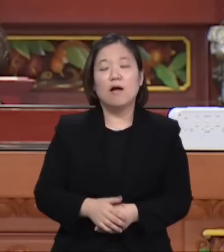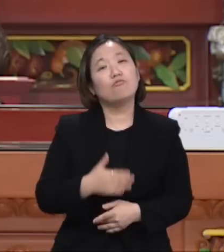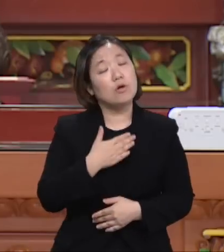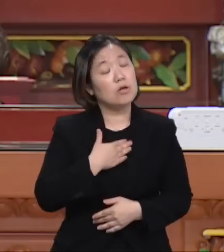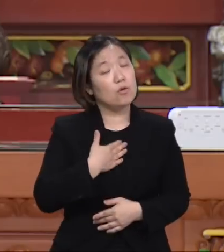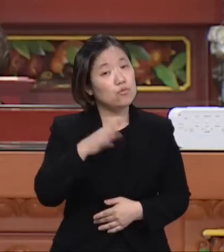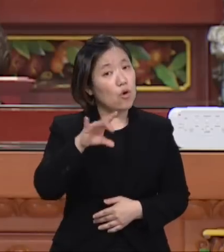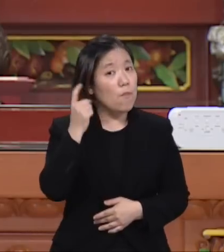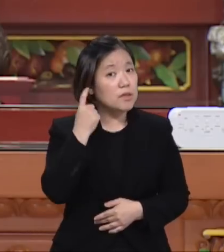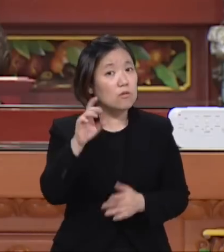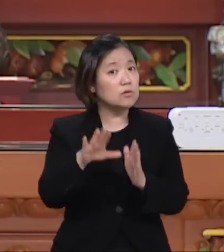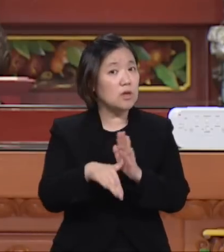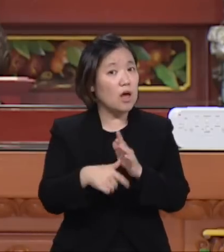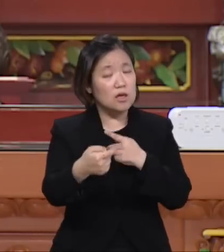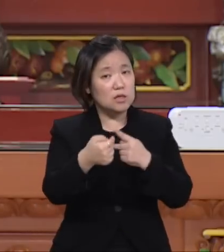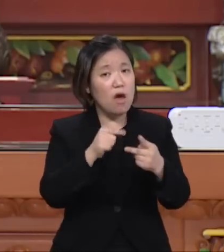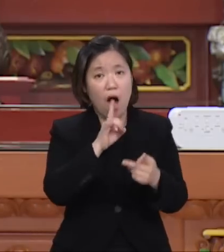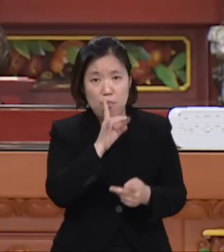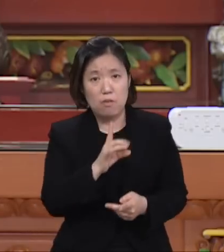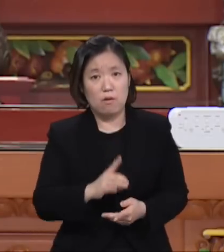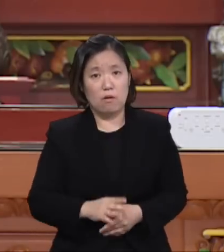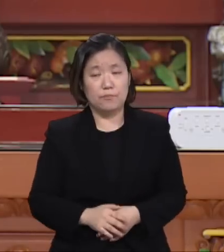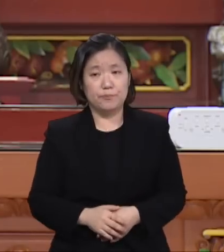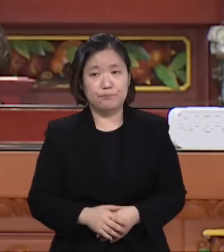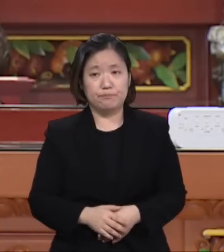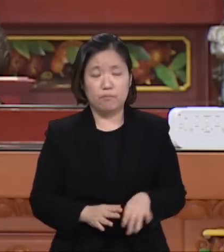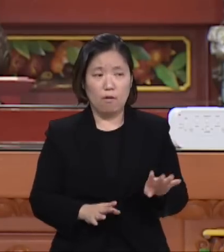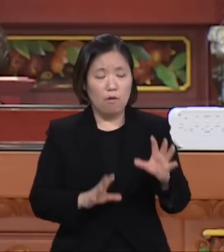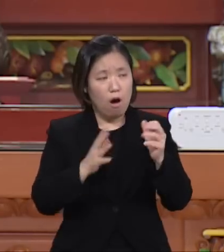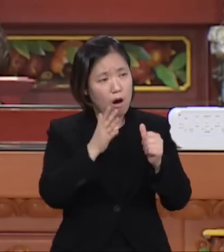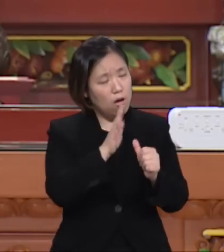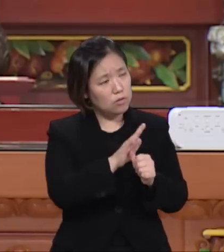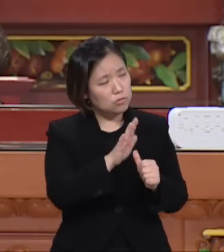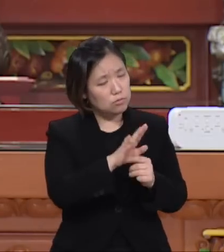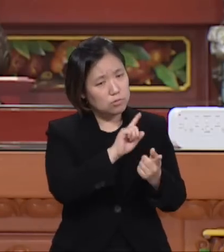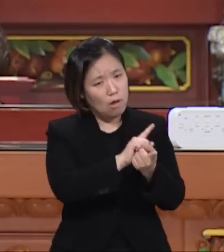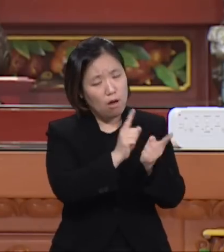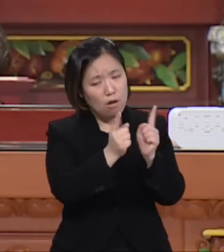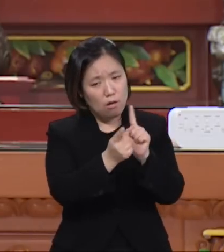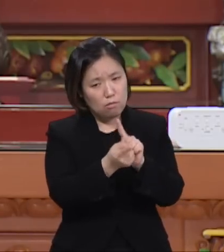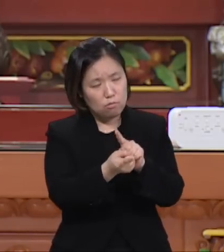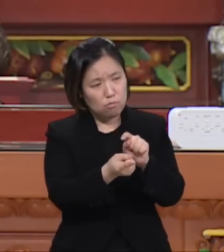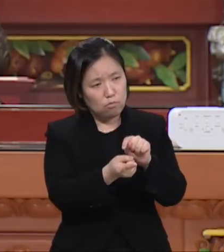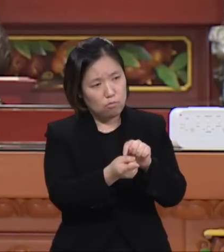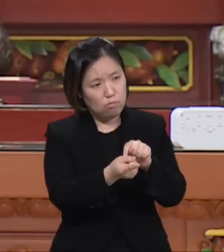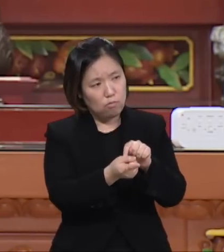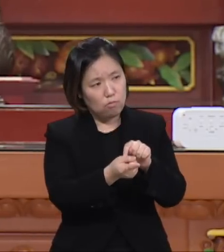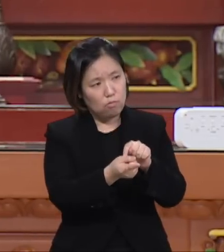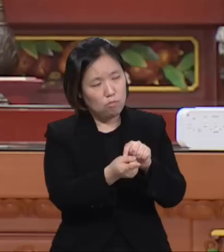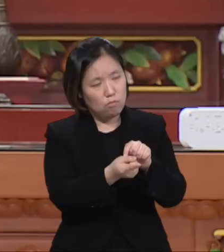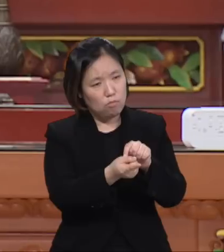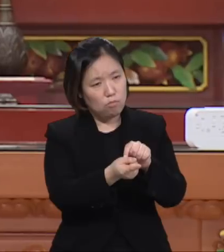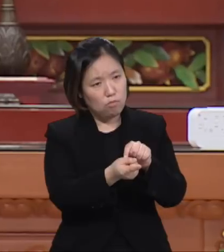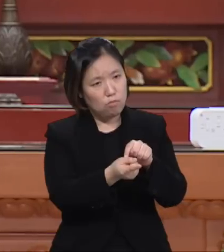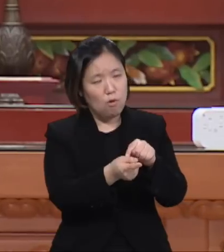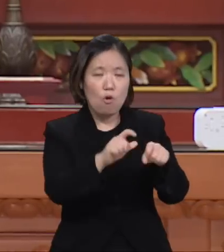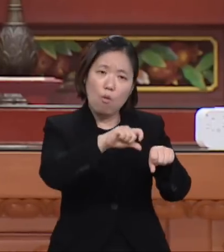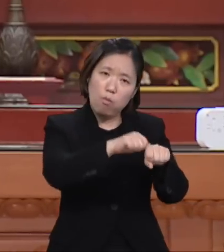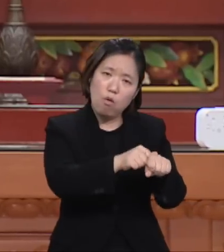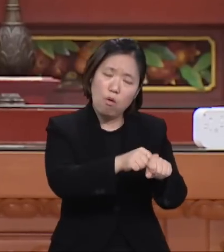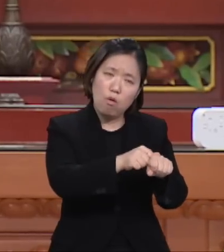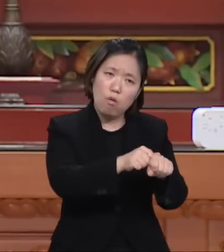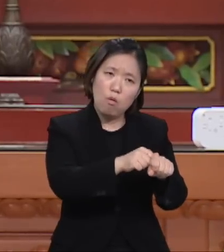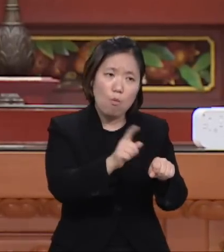그런데 저도 처음에 이해가 안 됐거든요 아니 왜 애들이 벌을 받지 부모가 지은 점이 부모가 받아야지 애들이 무슨 죄가 있다고